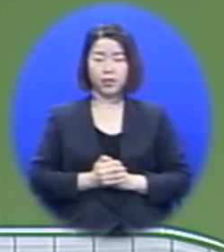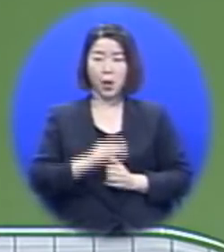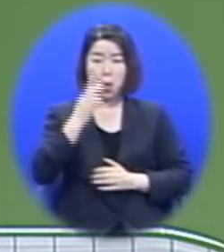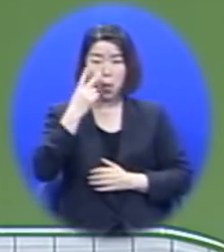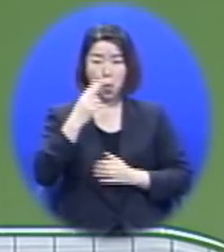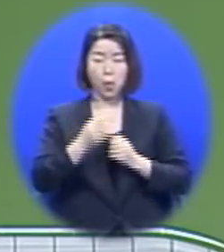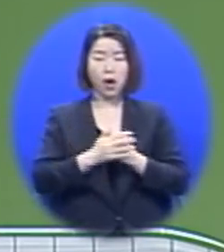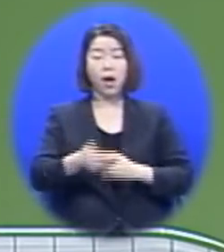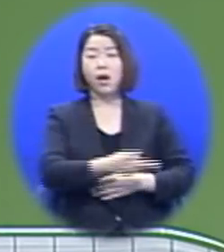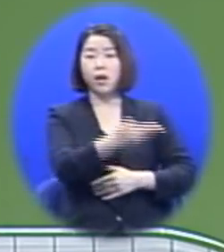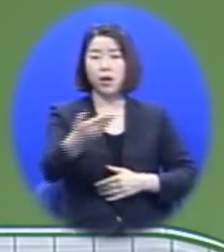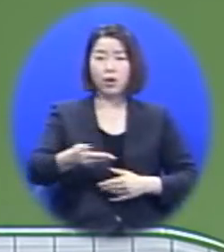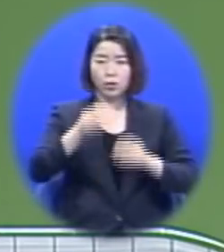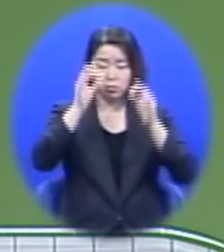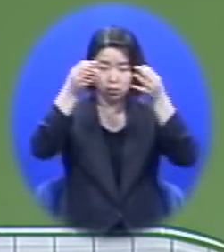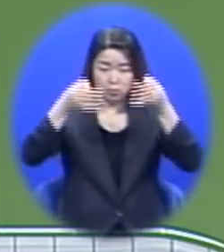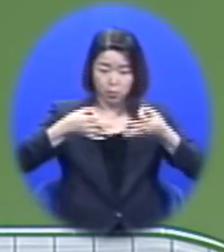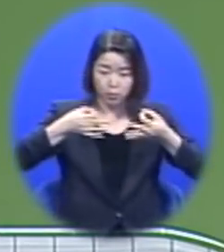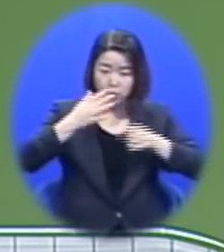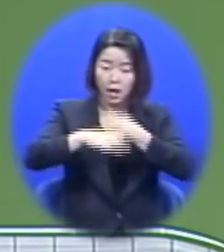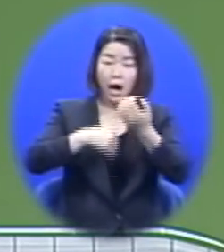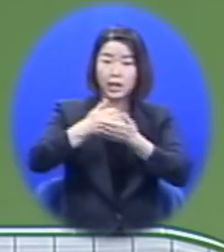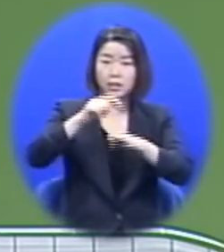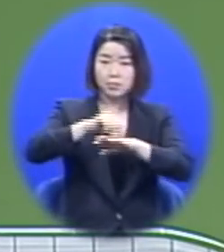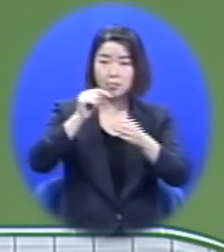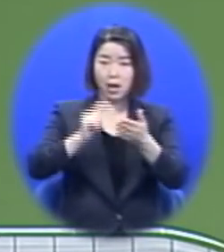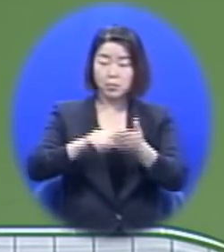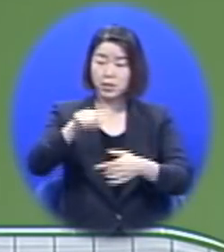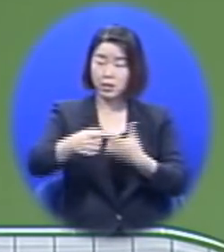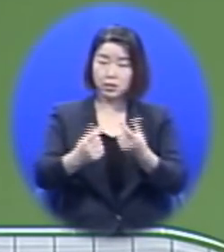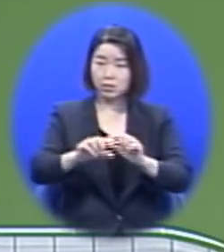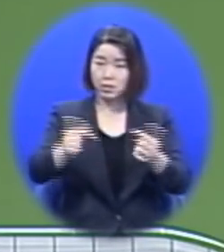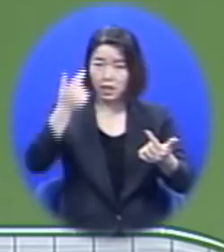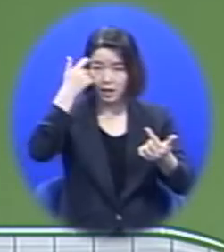혹시 여러분을 보시는 하나님의 심정이 그와 같지 않을까요?